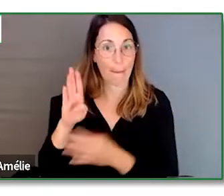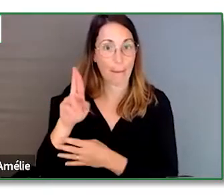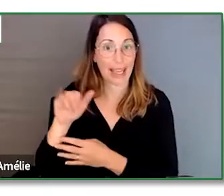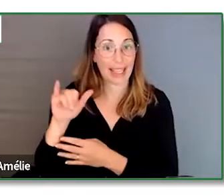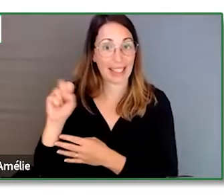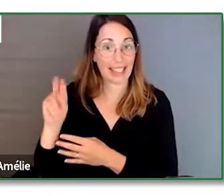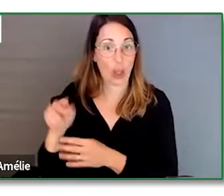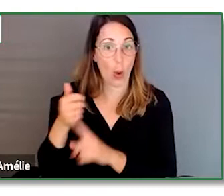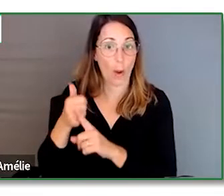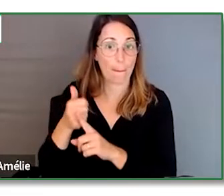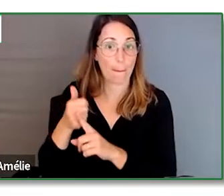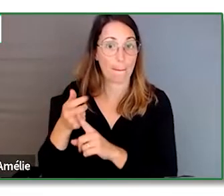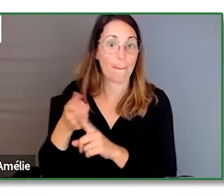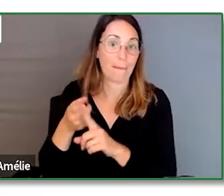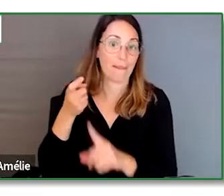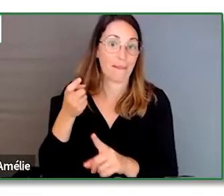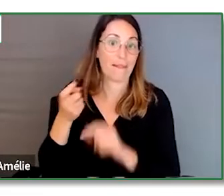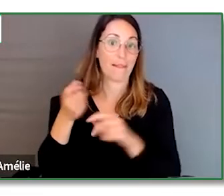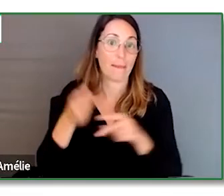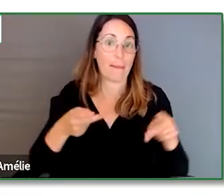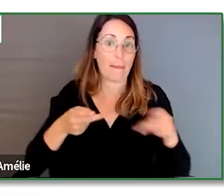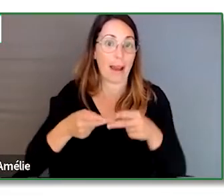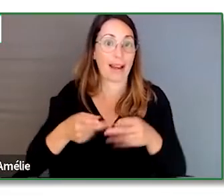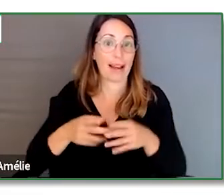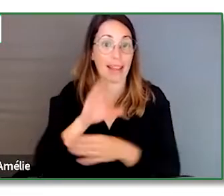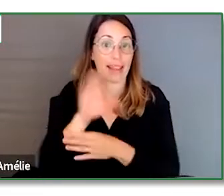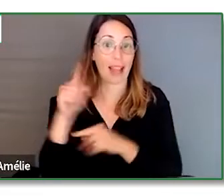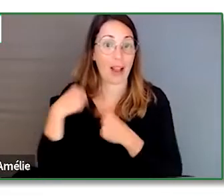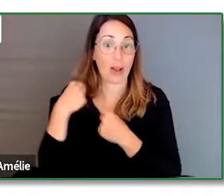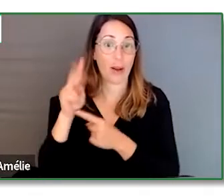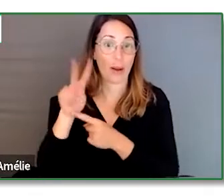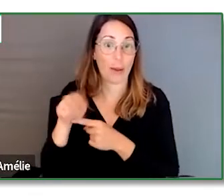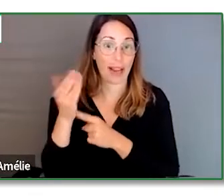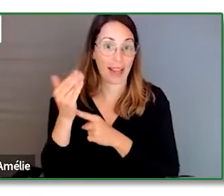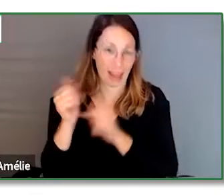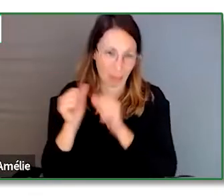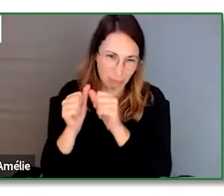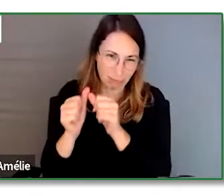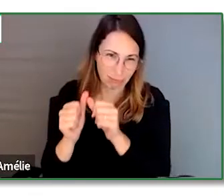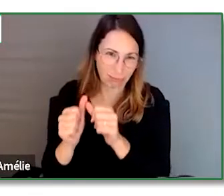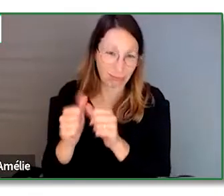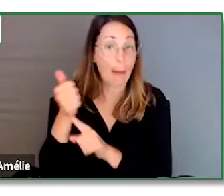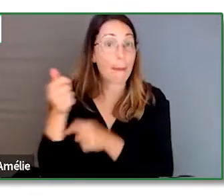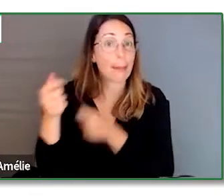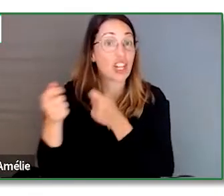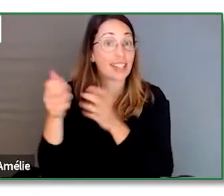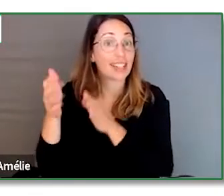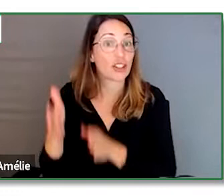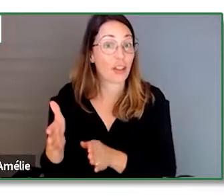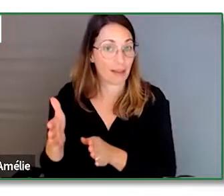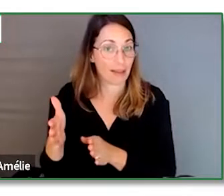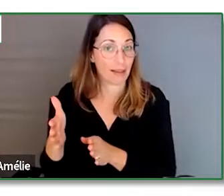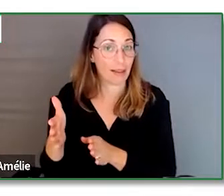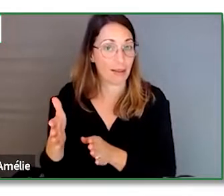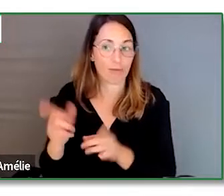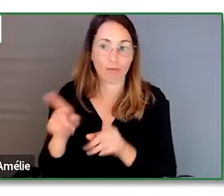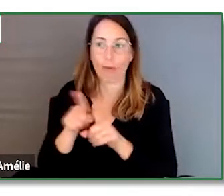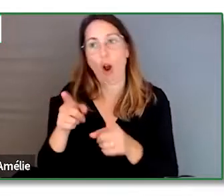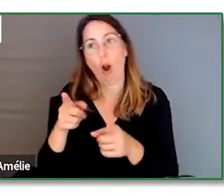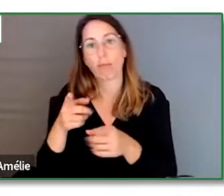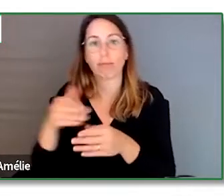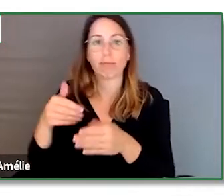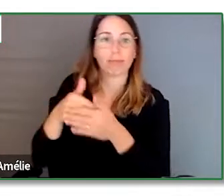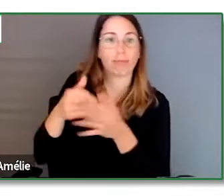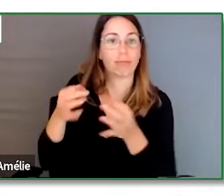Canada depuis 2015. Actuellement, elle est la gestionnaire intérimaire. Elle va parler en moitié en